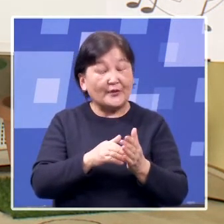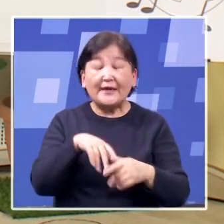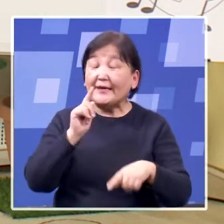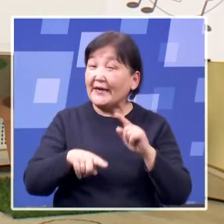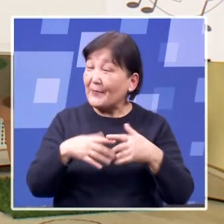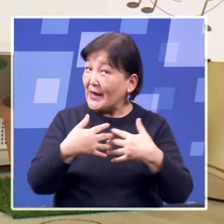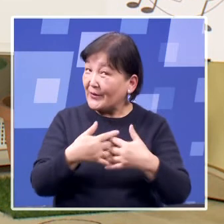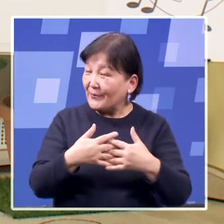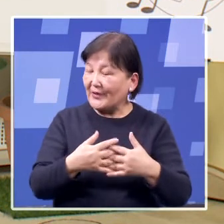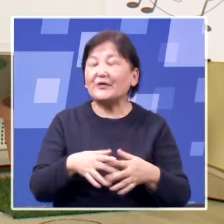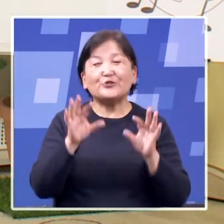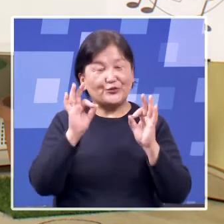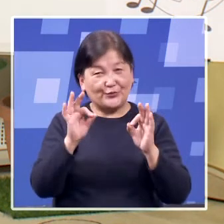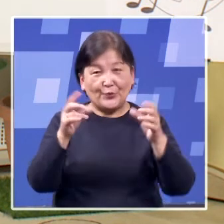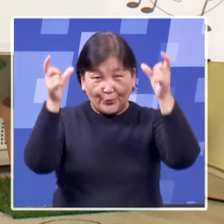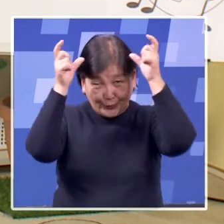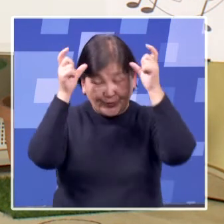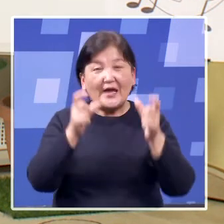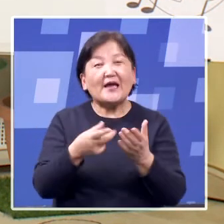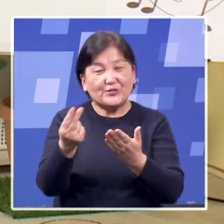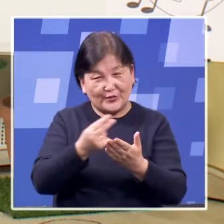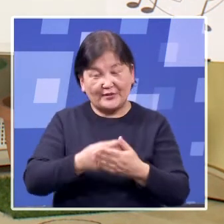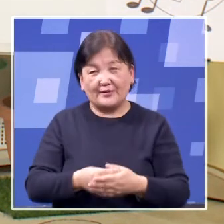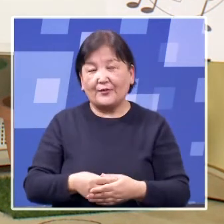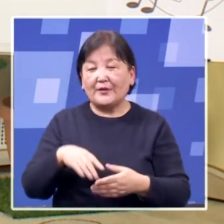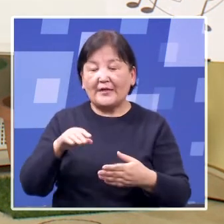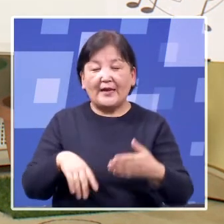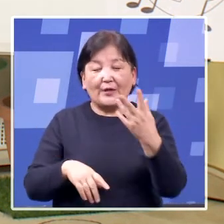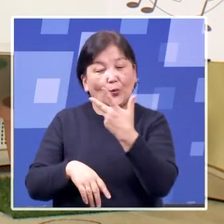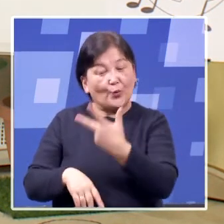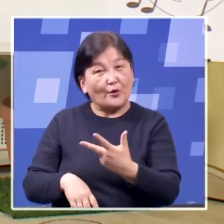За дараагийн үлдсэн цаасан дээрээ үнээгээ зурцгаая.